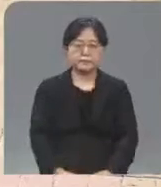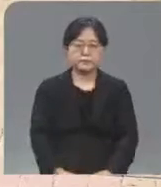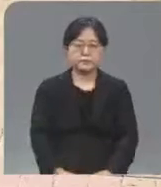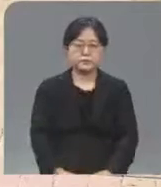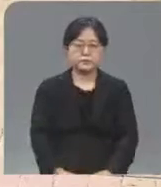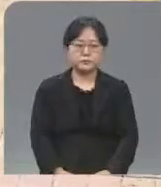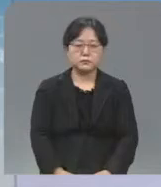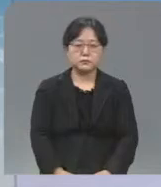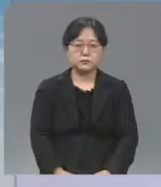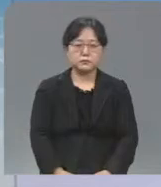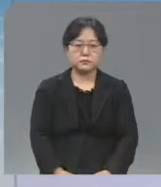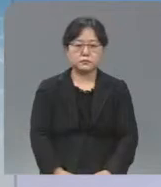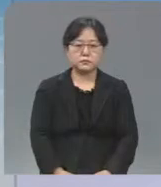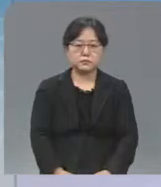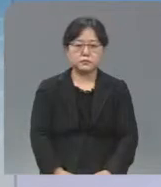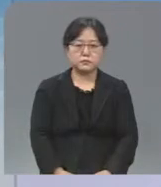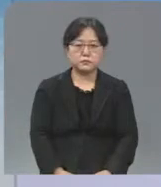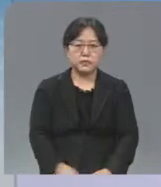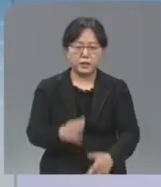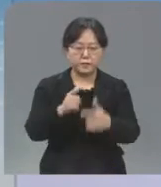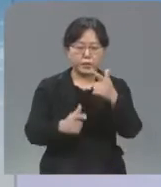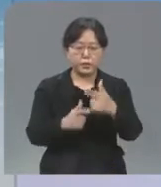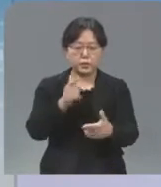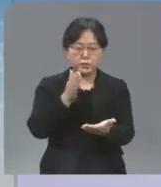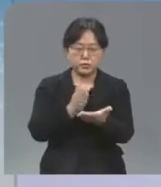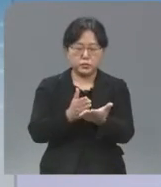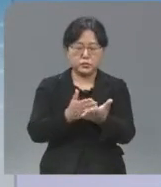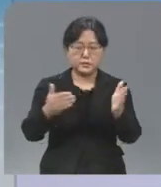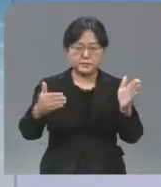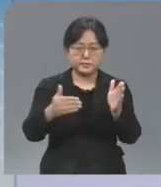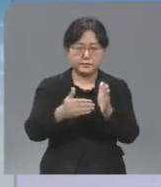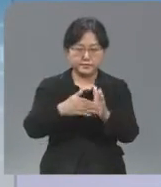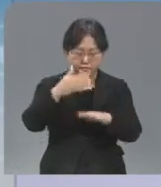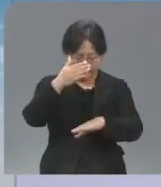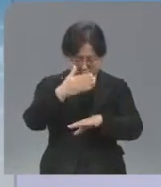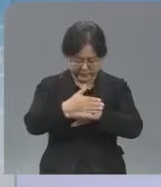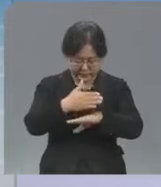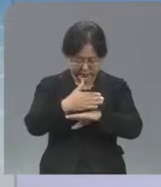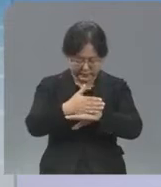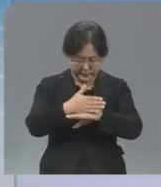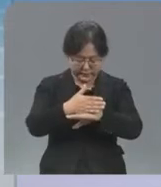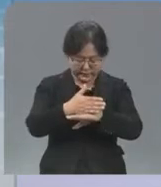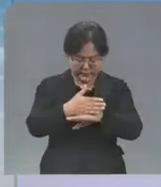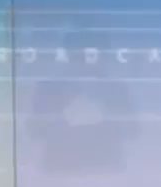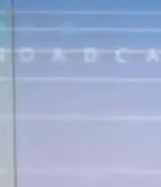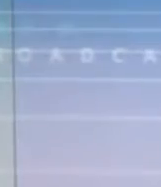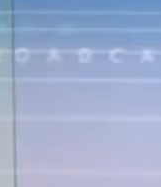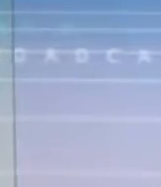목요일 아침에 함께한 KBS 뉴스를 마칩니다. 감사합니다.